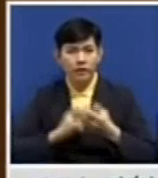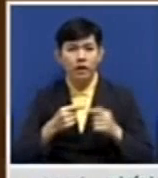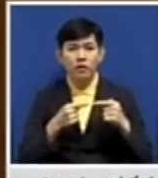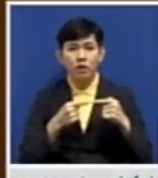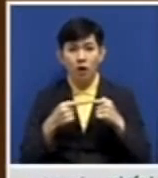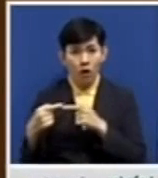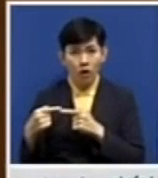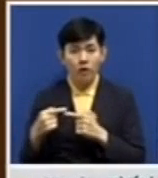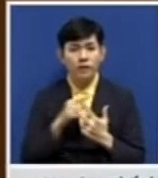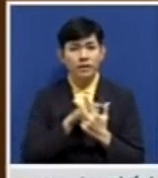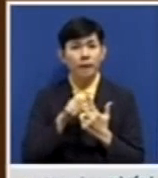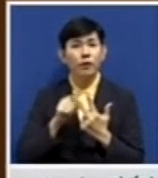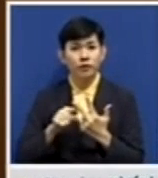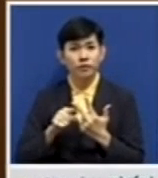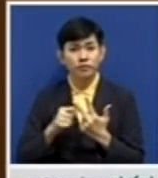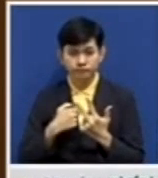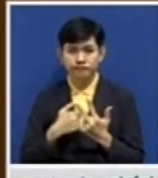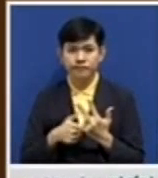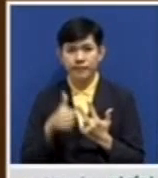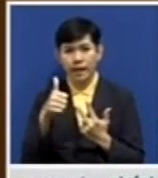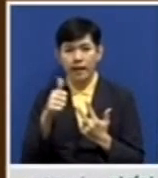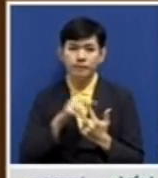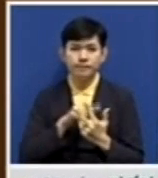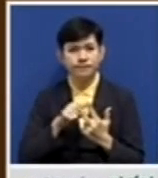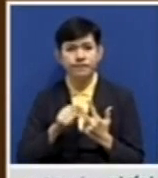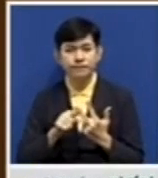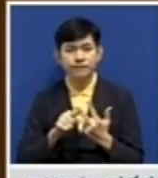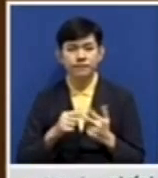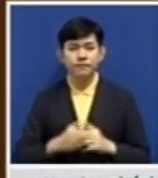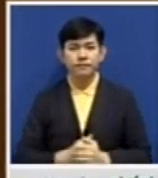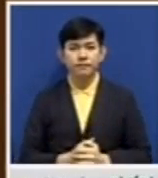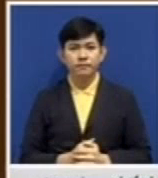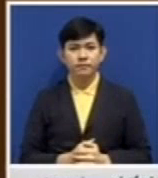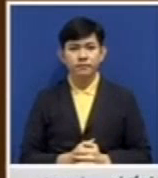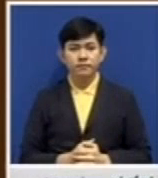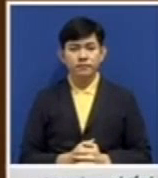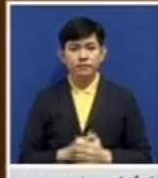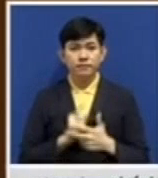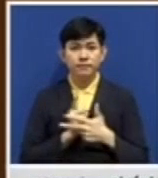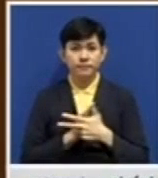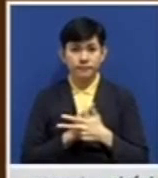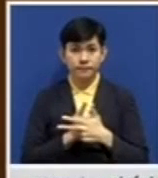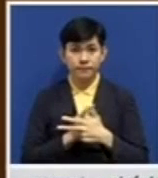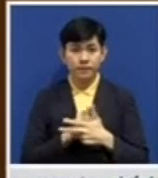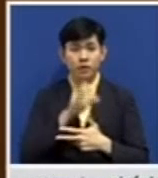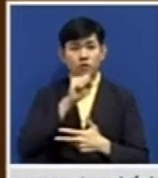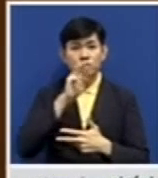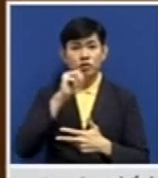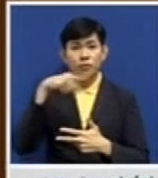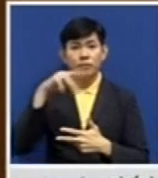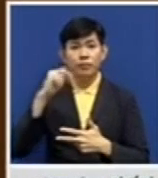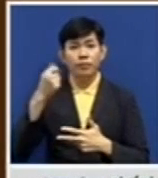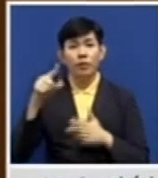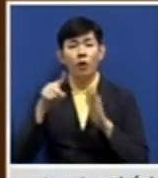ไป3ท่านซึ่งผมอนุญาตนะครับให้อภิปรายติดต่อกันไปท่านแรกท่านสมพงษ์อมรวิวัฒน์น